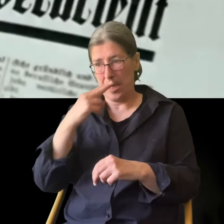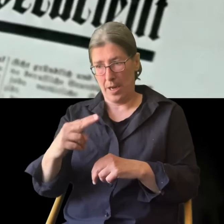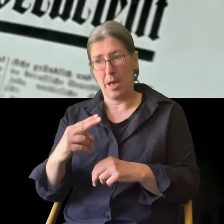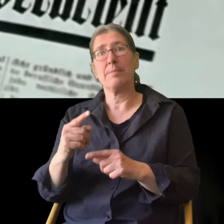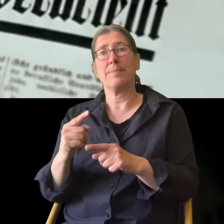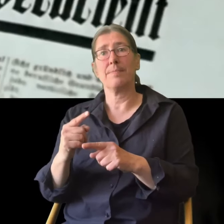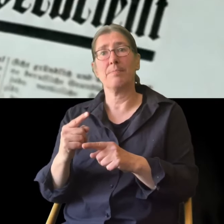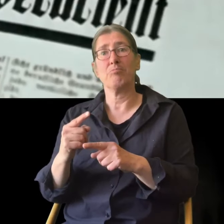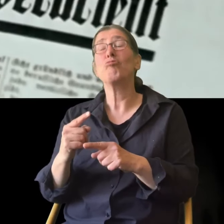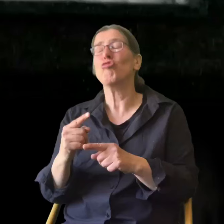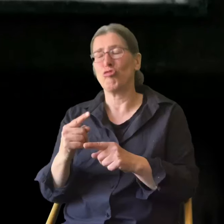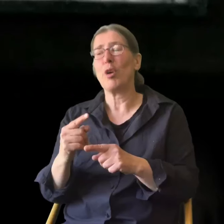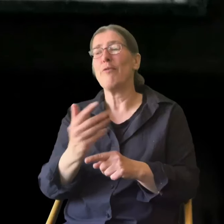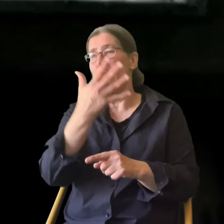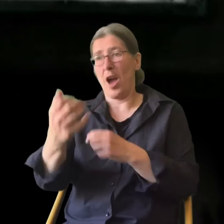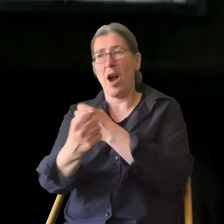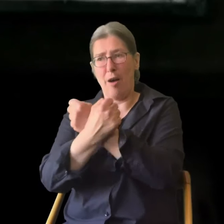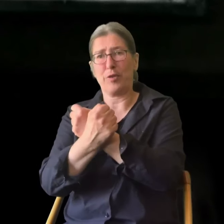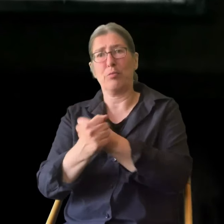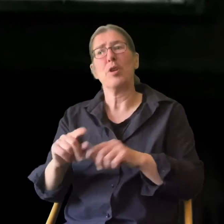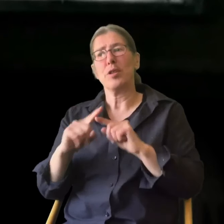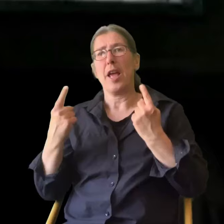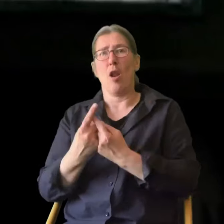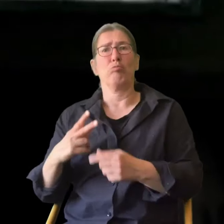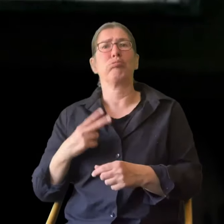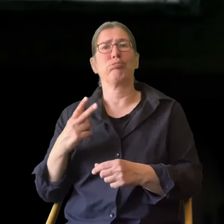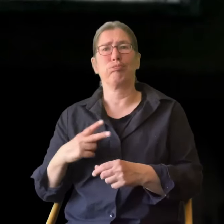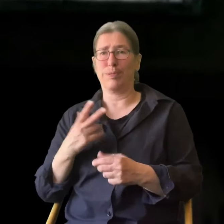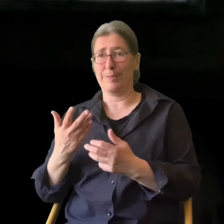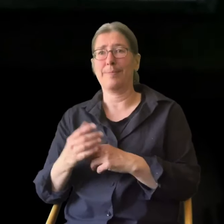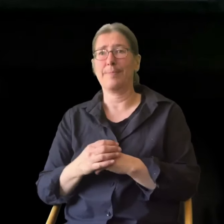Er wird zu fünf Jahren in einer recht komfortablen Zelle verurteilt.